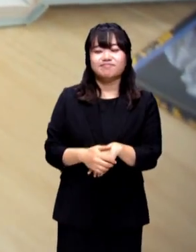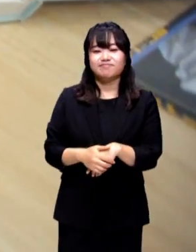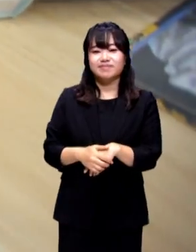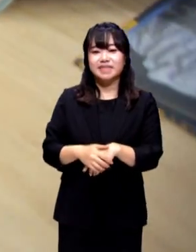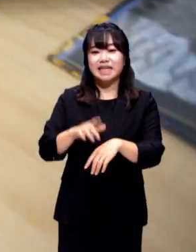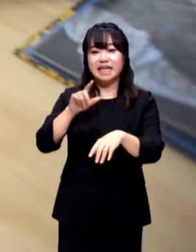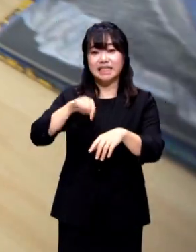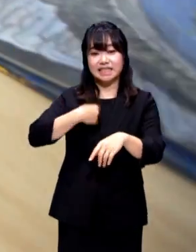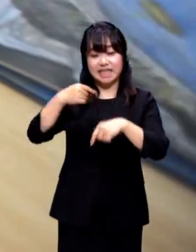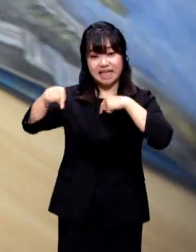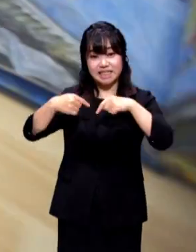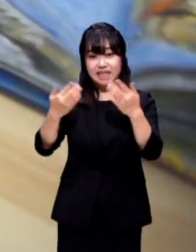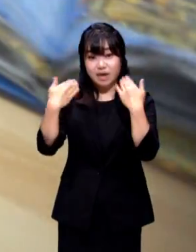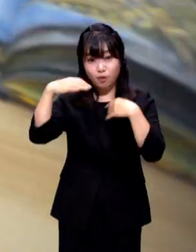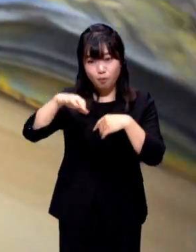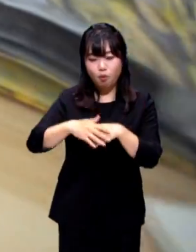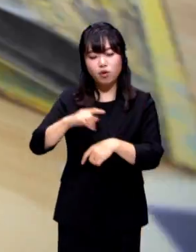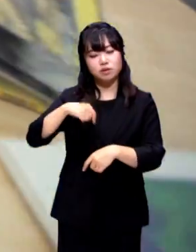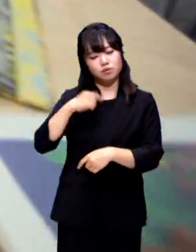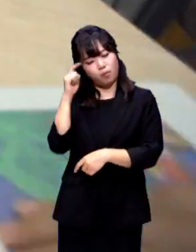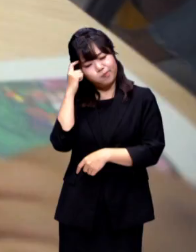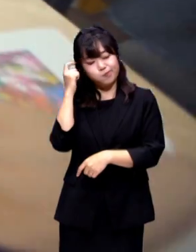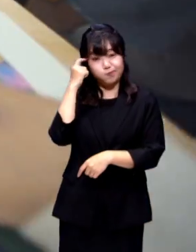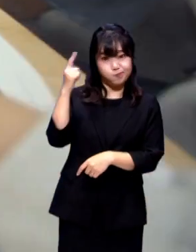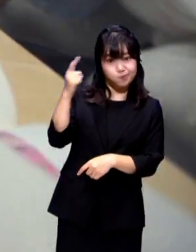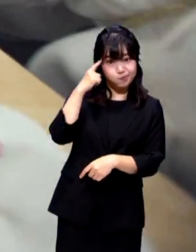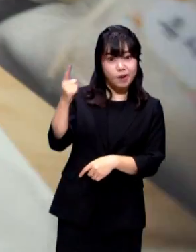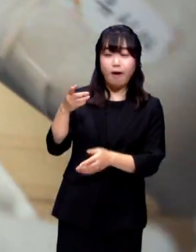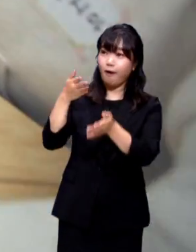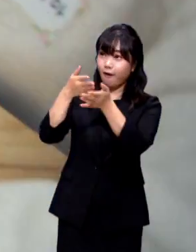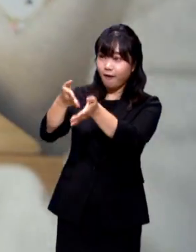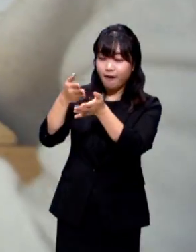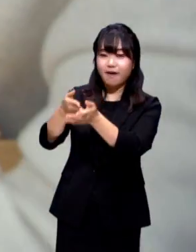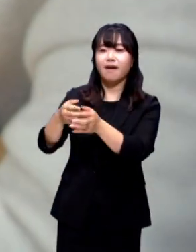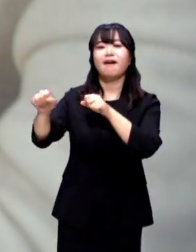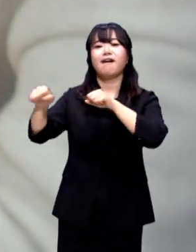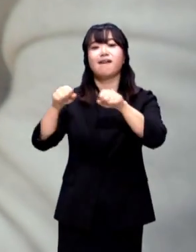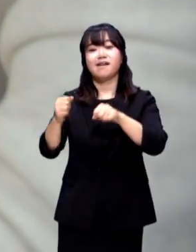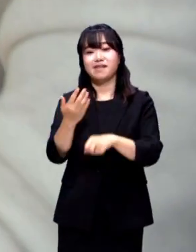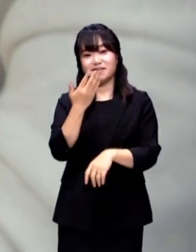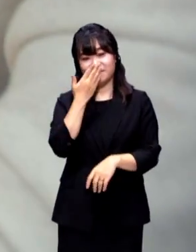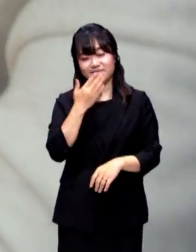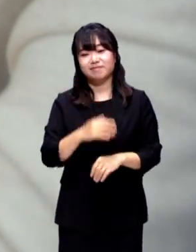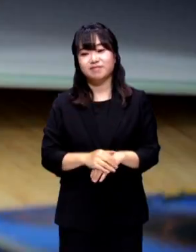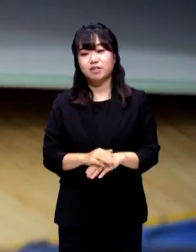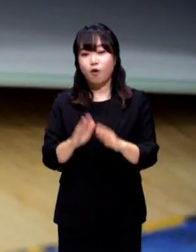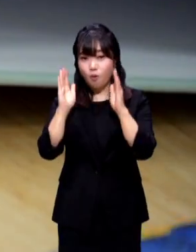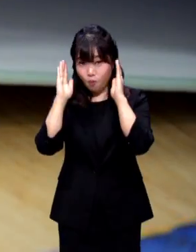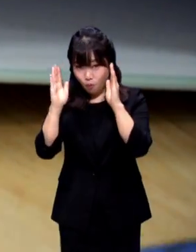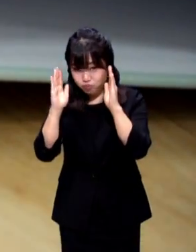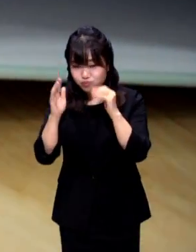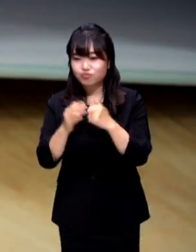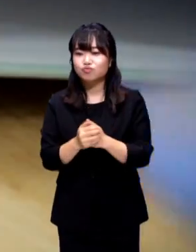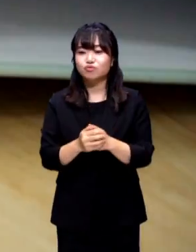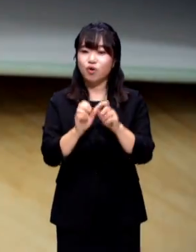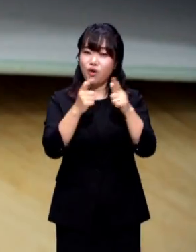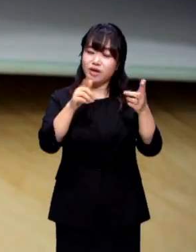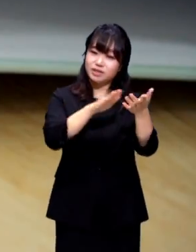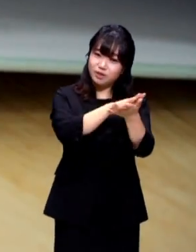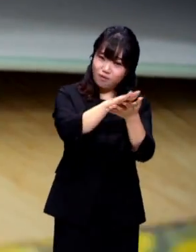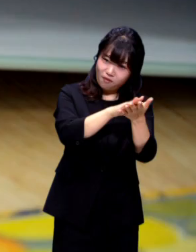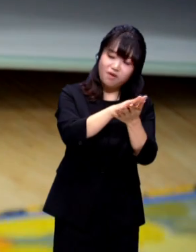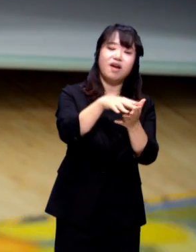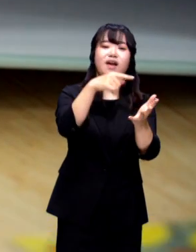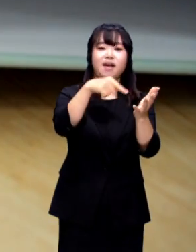자치학교는 청소년 스스로 아이디어를 제안해 활동으로 이어지는 프로젝트입니다. 공부는 물론 다양한 놀이